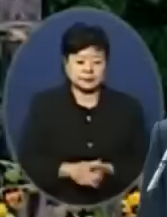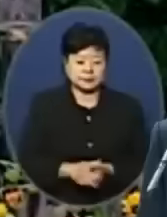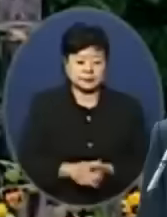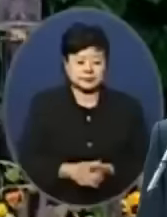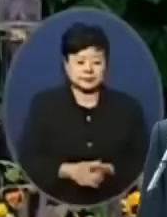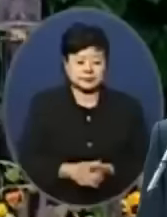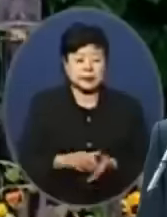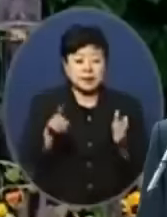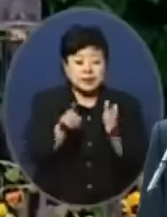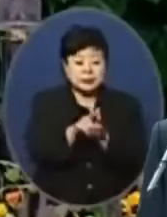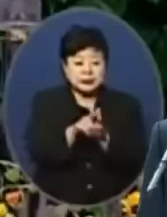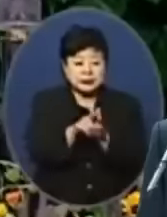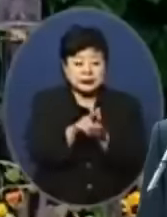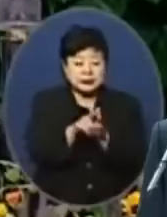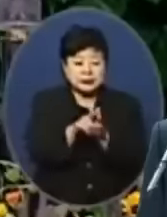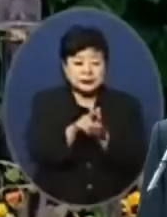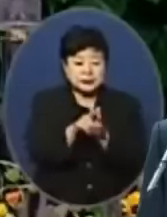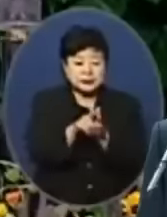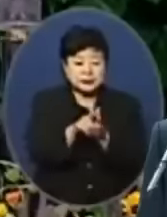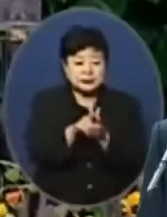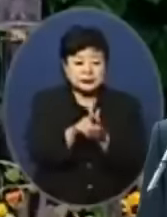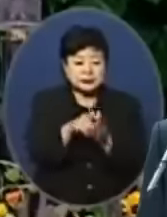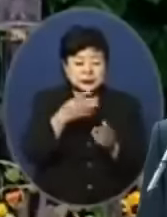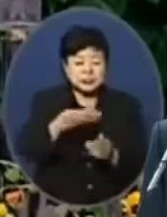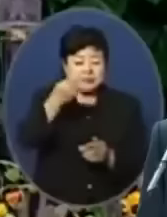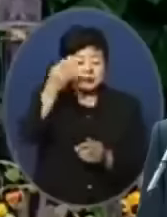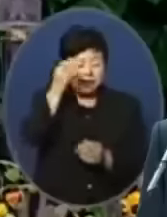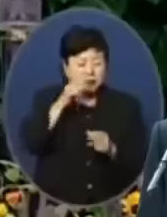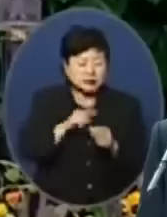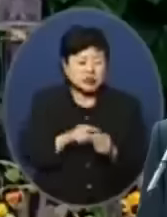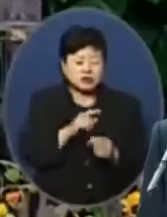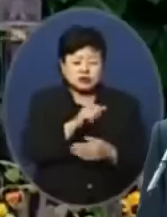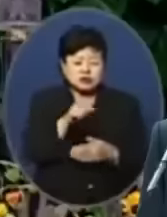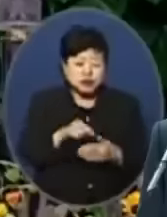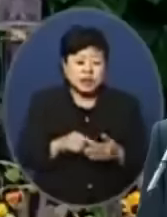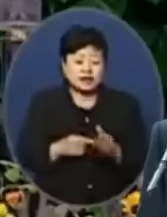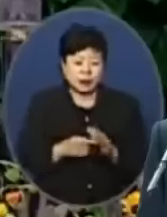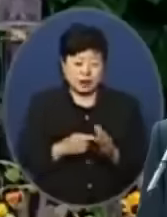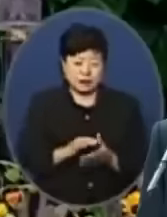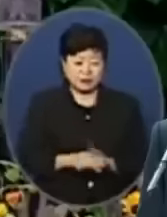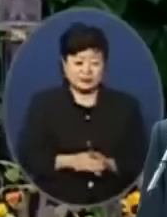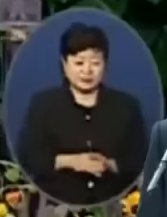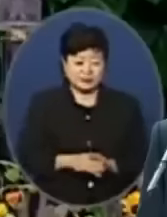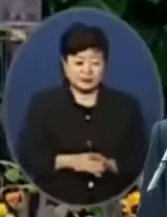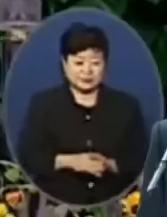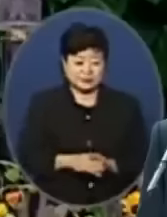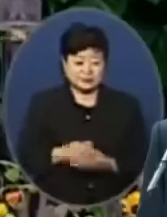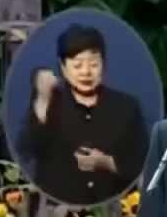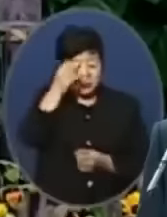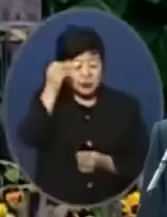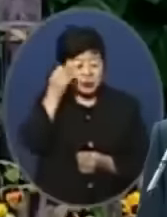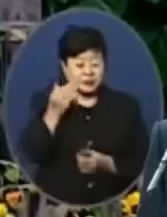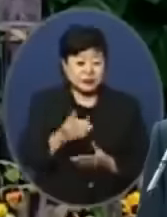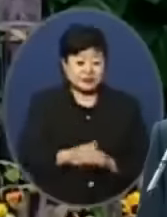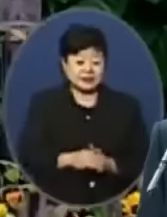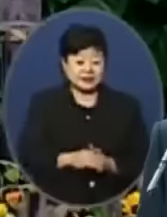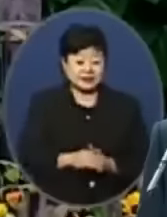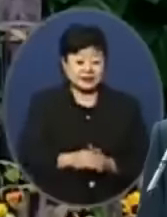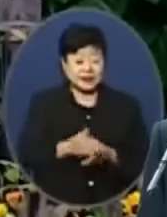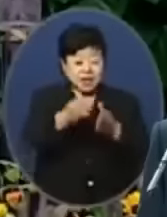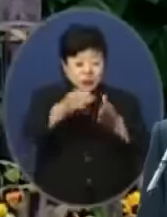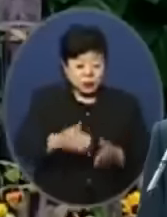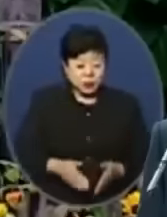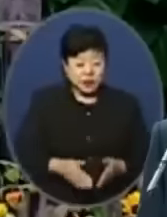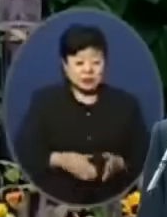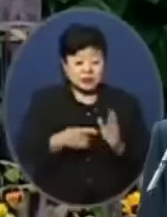이 믿음은 4차원의 영성 중에 하나인 것입니다. 4차원의 영성은 성령이 그를